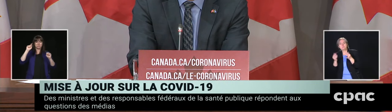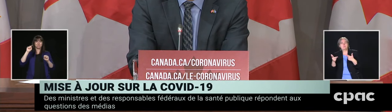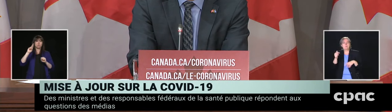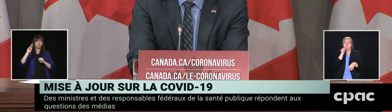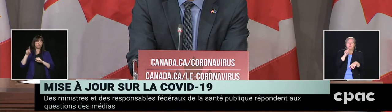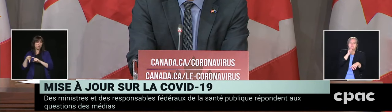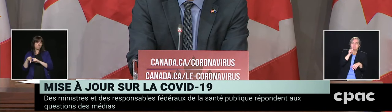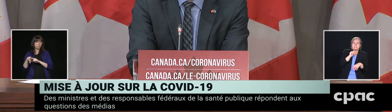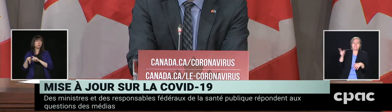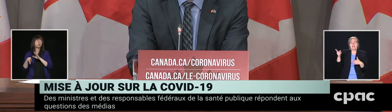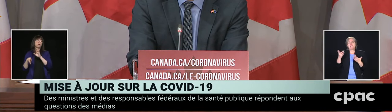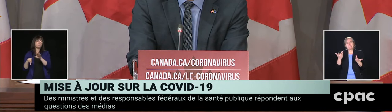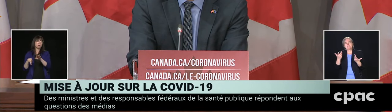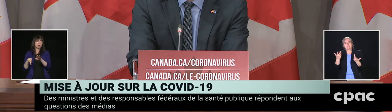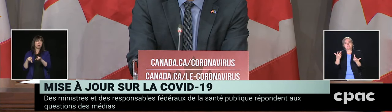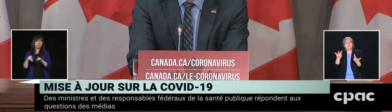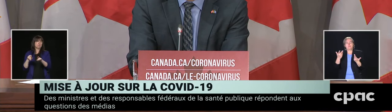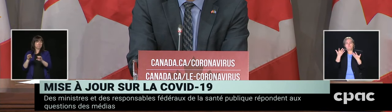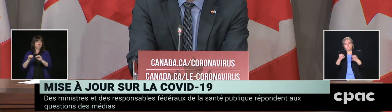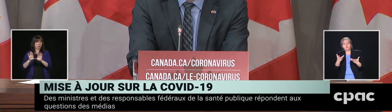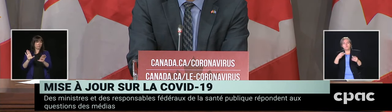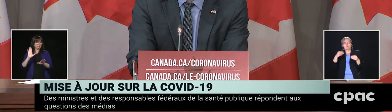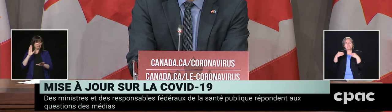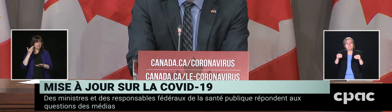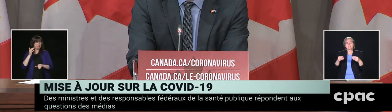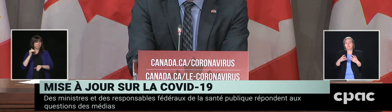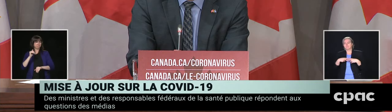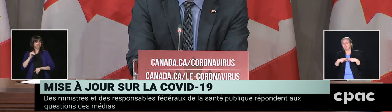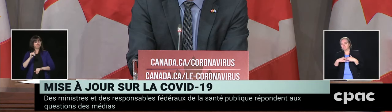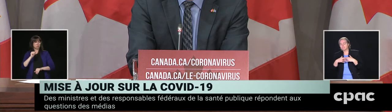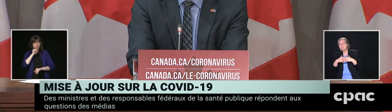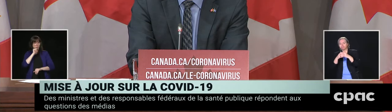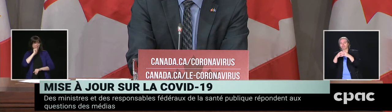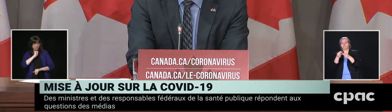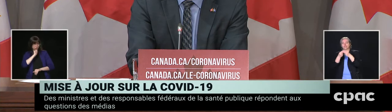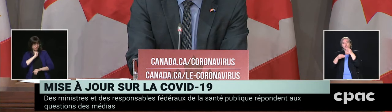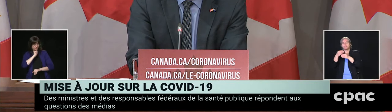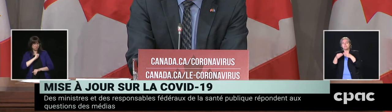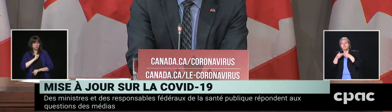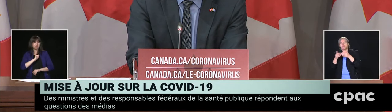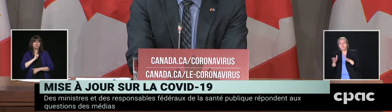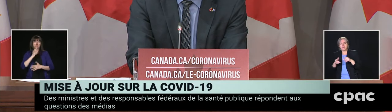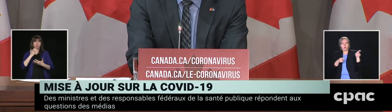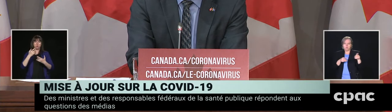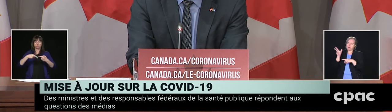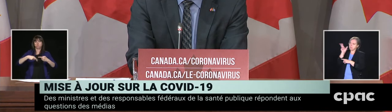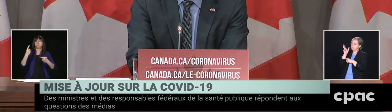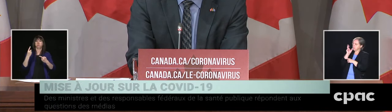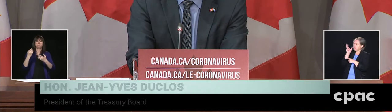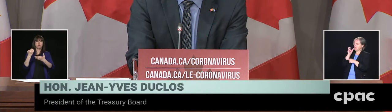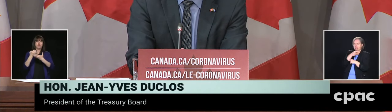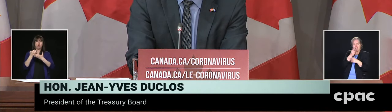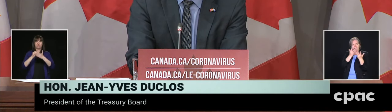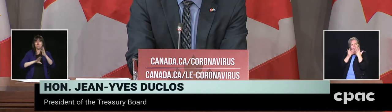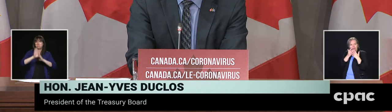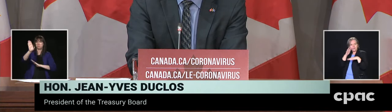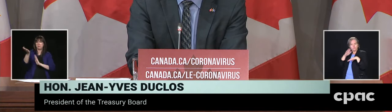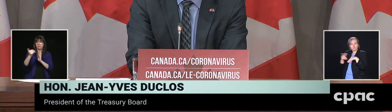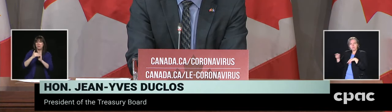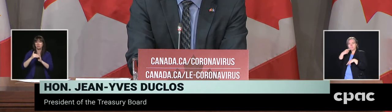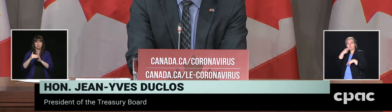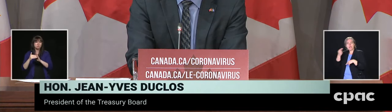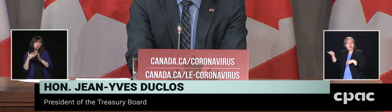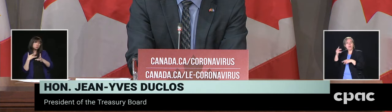la réouverture de l'économie. Ça vous préoccupe? Bien, comme économiste, je dirais que dans les